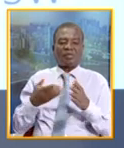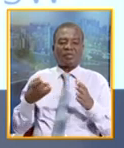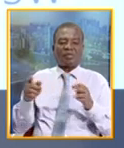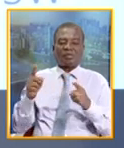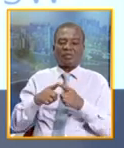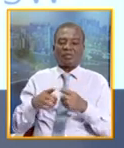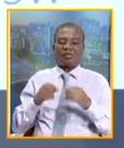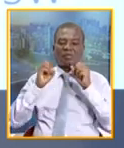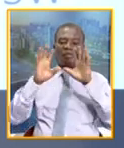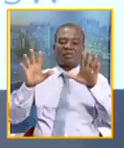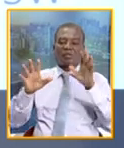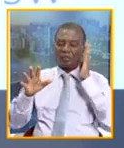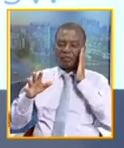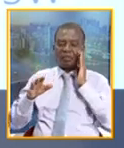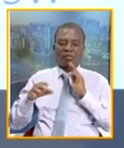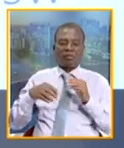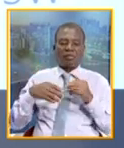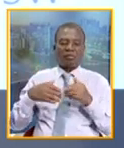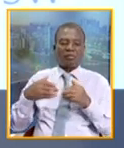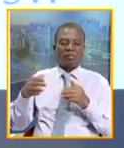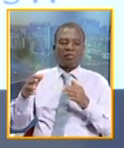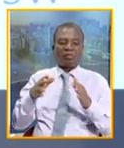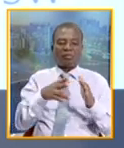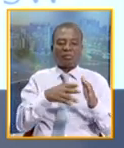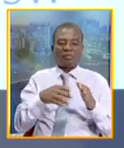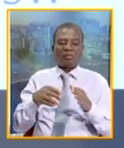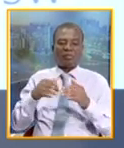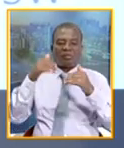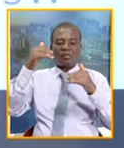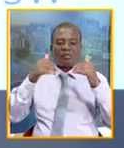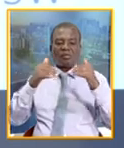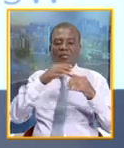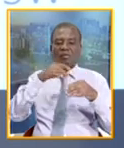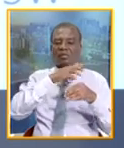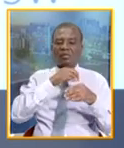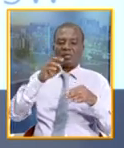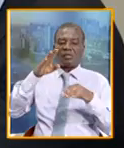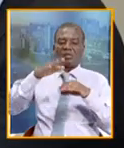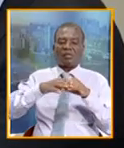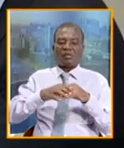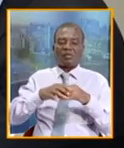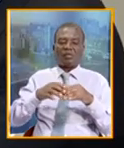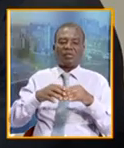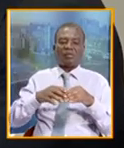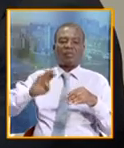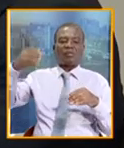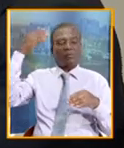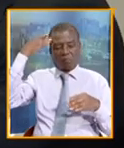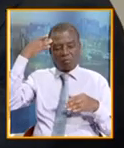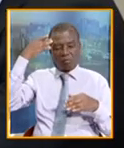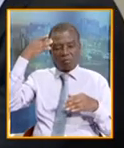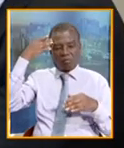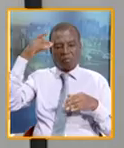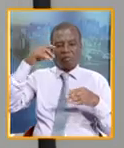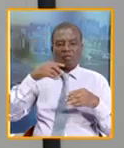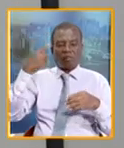à l'avenir. Miser sur la numérisation et sur le capital humain. Le Premier ministre Ahmed